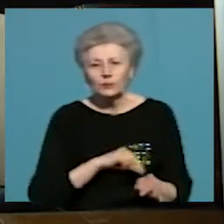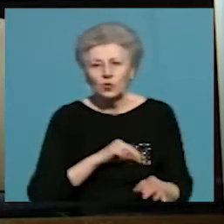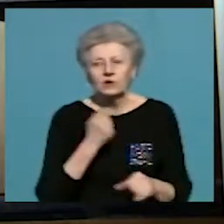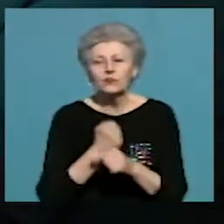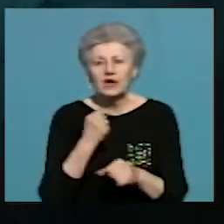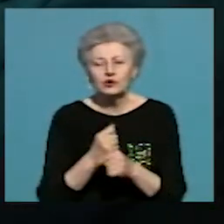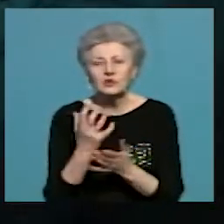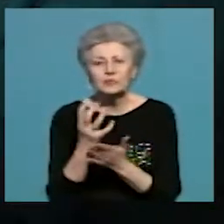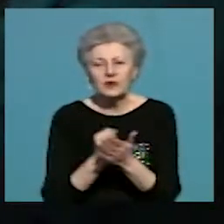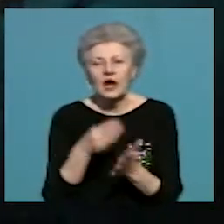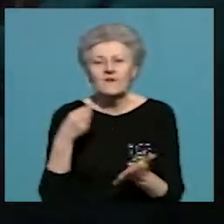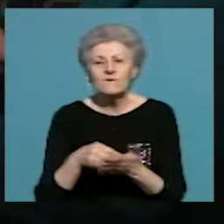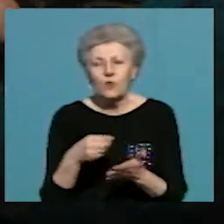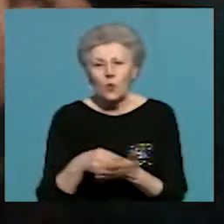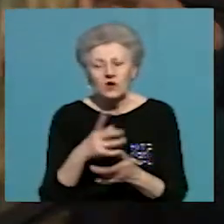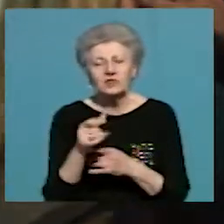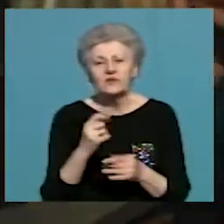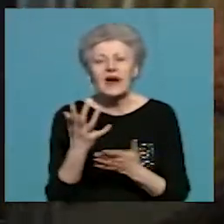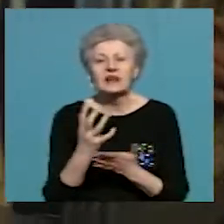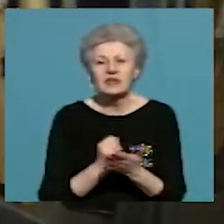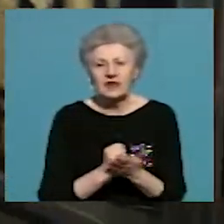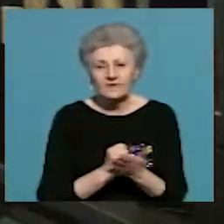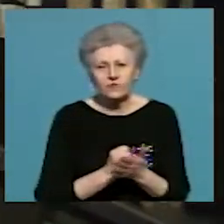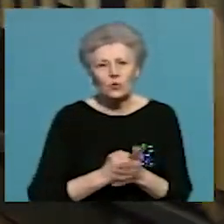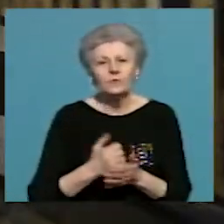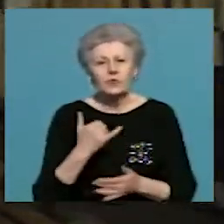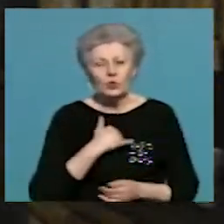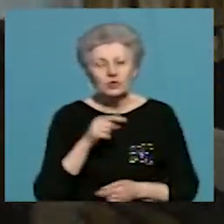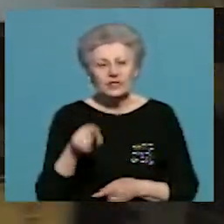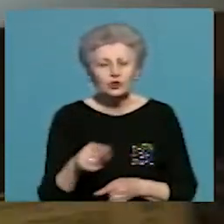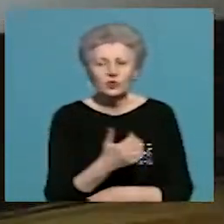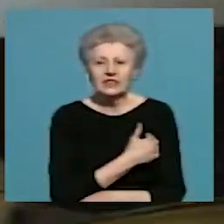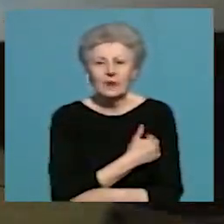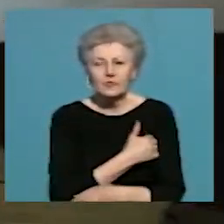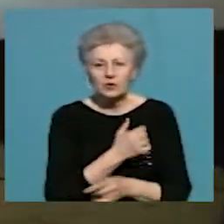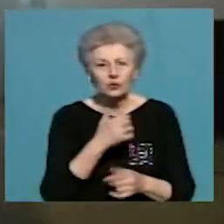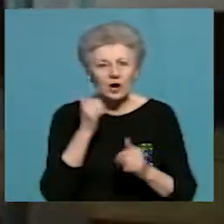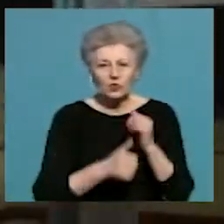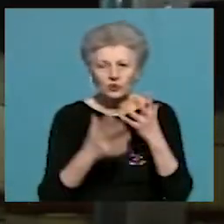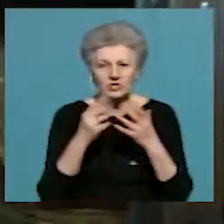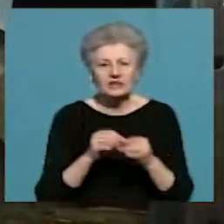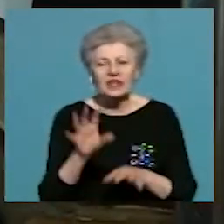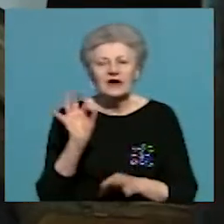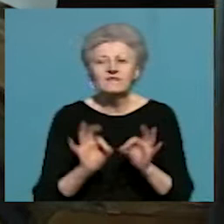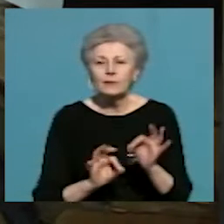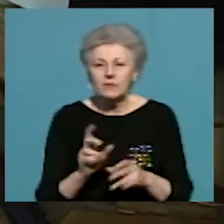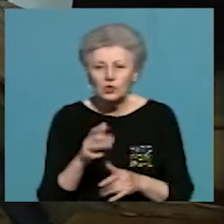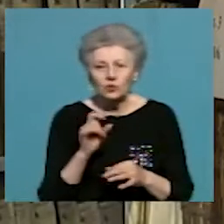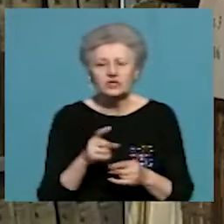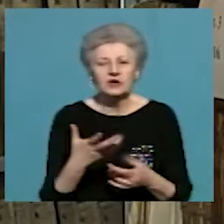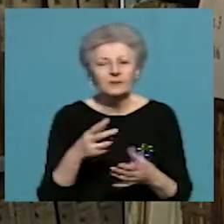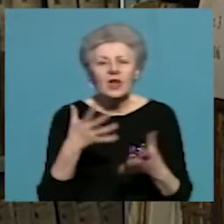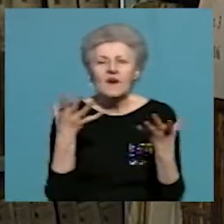зберігачкою фондів Чернівецького обласного архіву. У нас тут температура вимірюється кожен день,